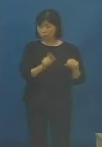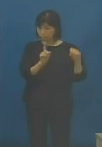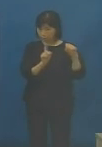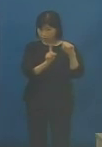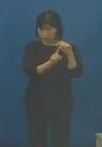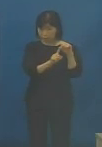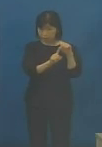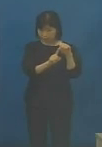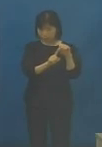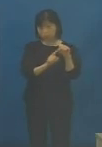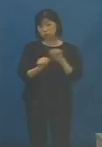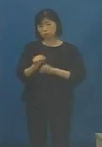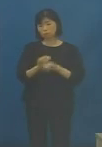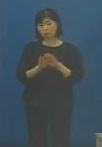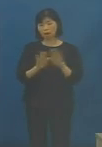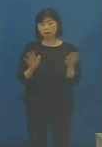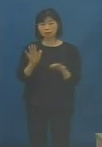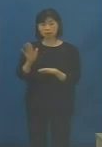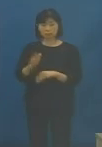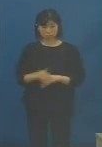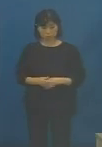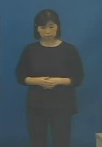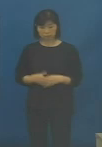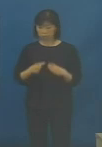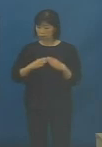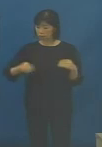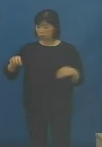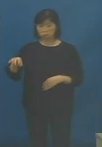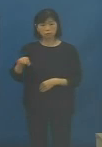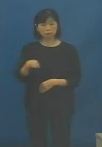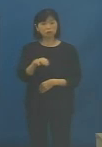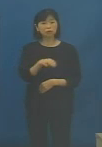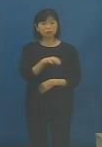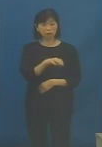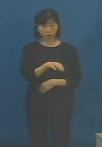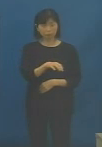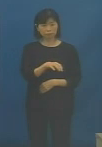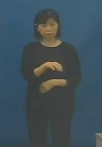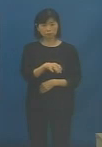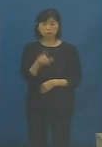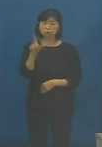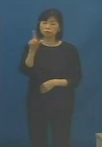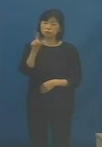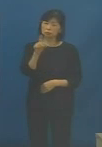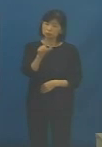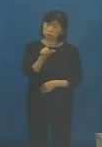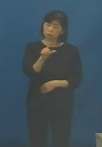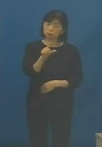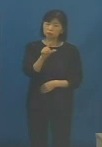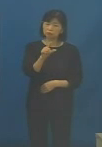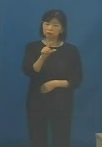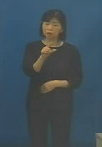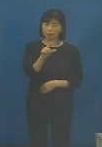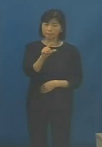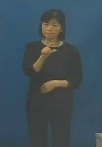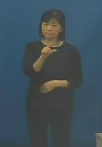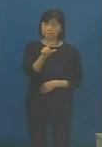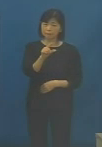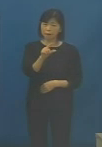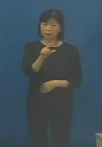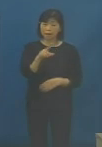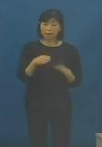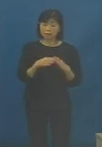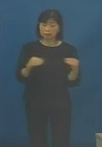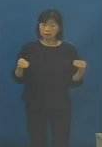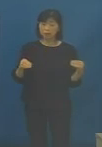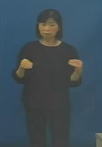まあ、それぞれの都道府県によってはですね、まあ、少しこう下がり傾向なので、もうちょっとどうせ全国でやらされるな